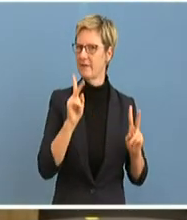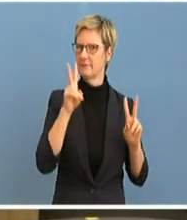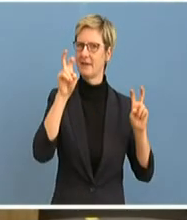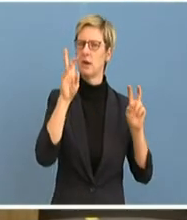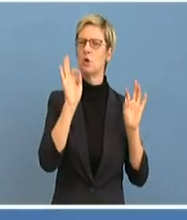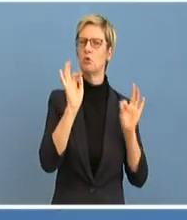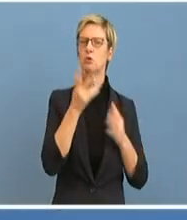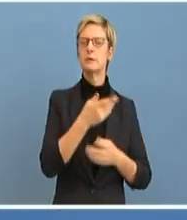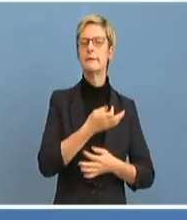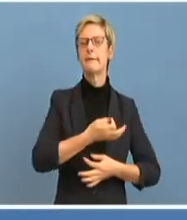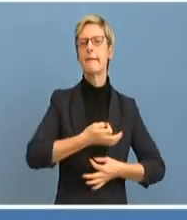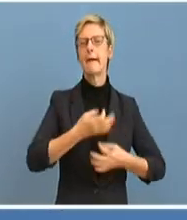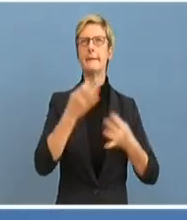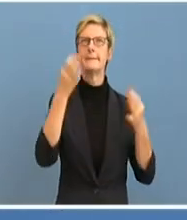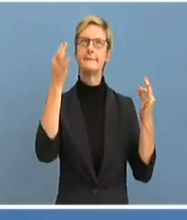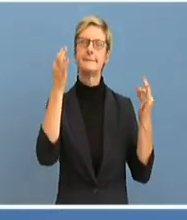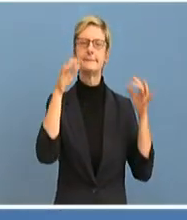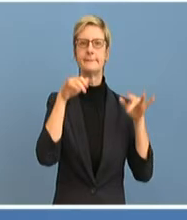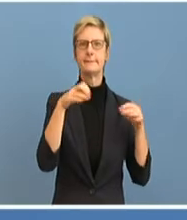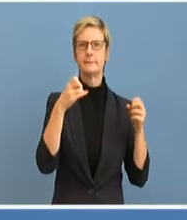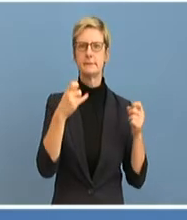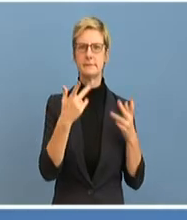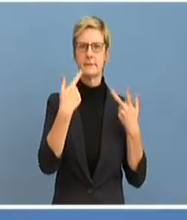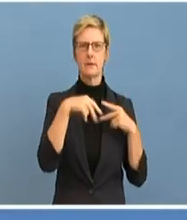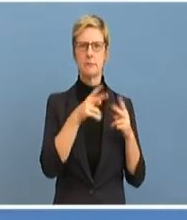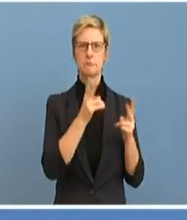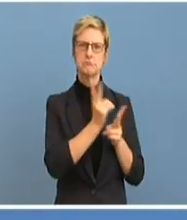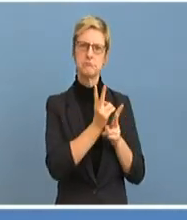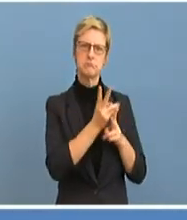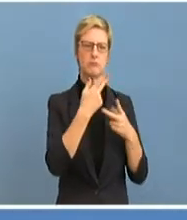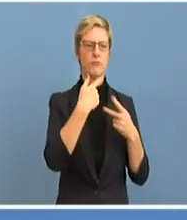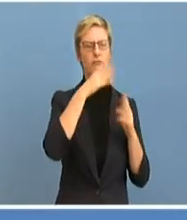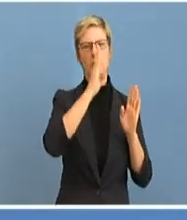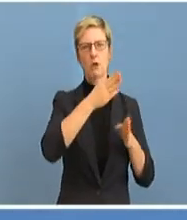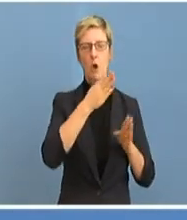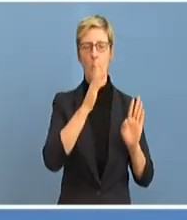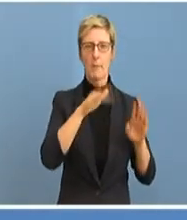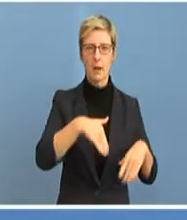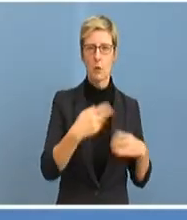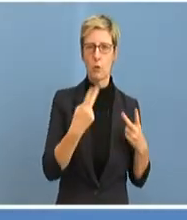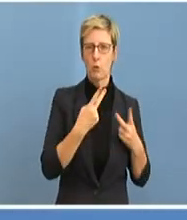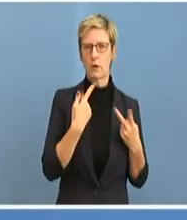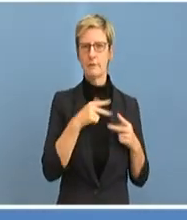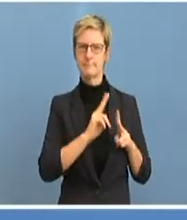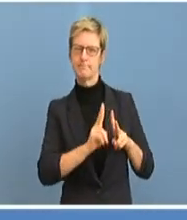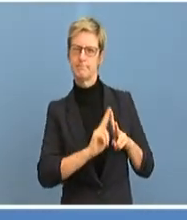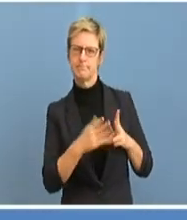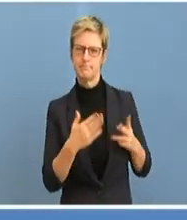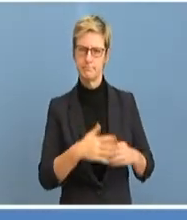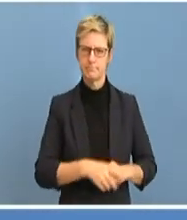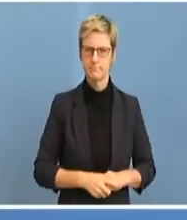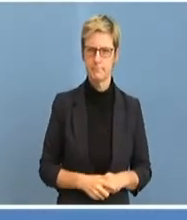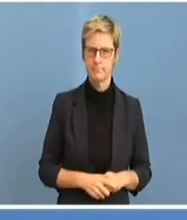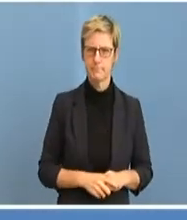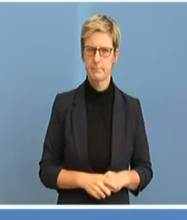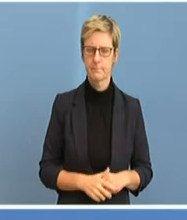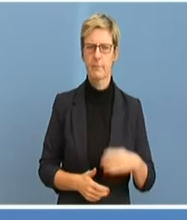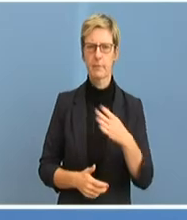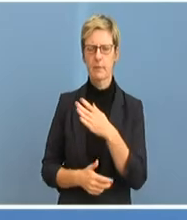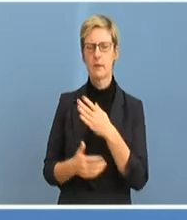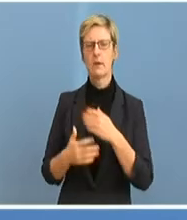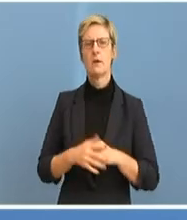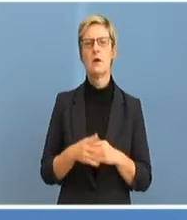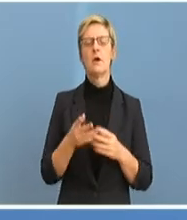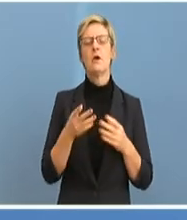Also die Bundesregierung ist grundsätzlich eine Bundesregierung, die den Freihandel jeder Form